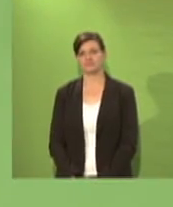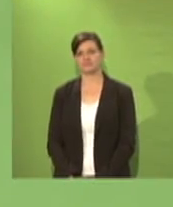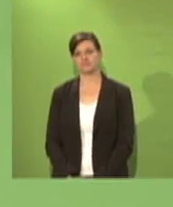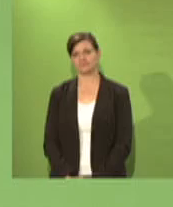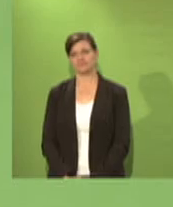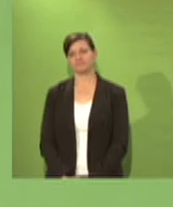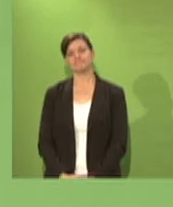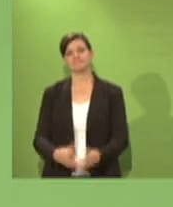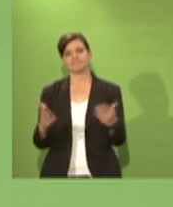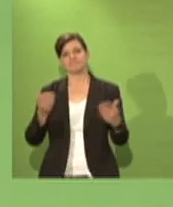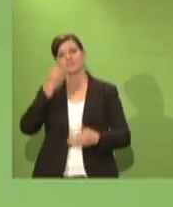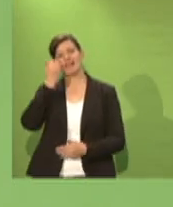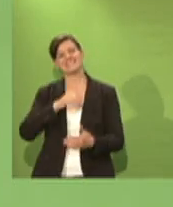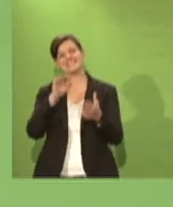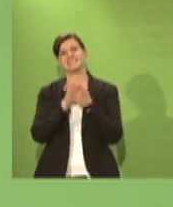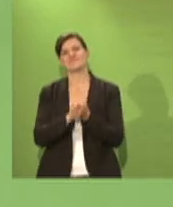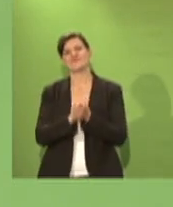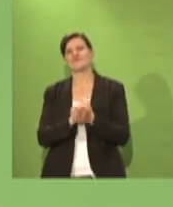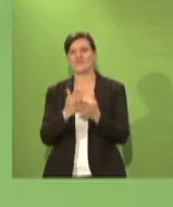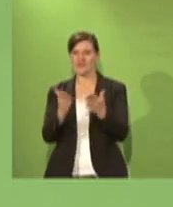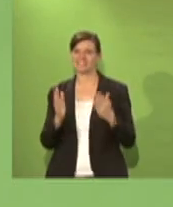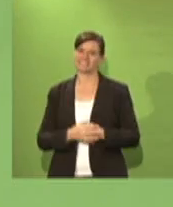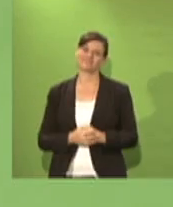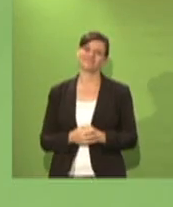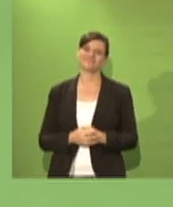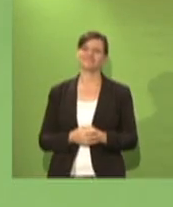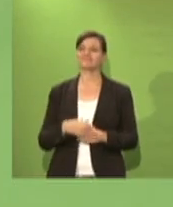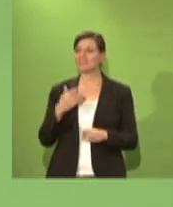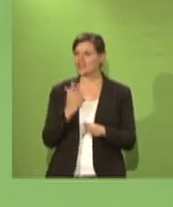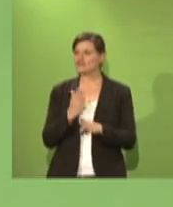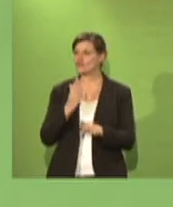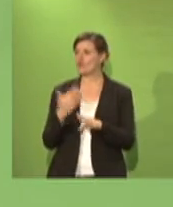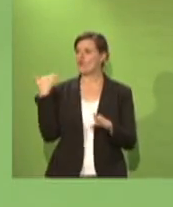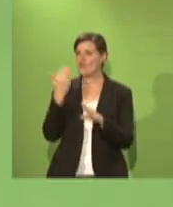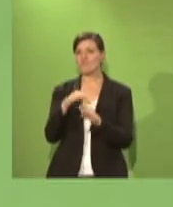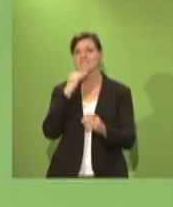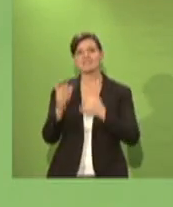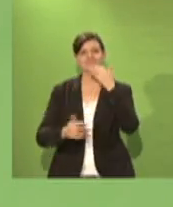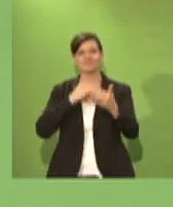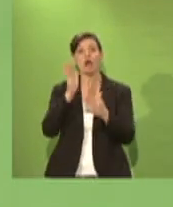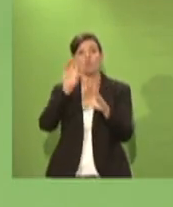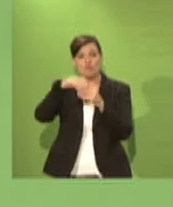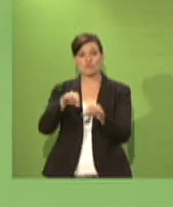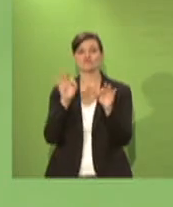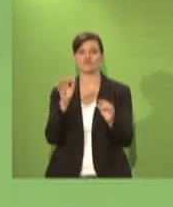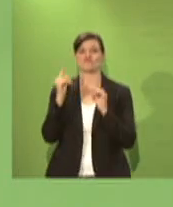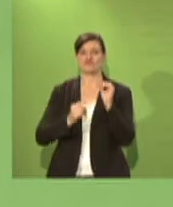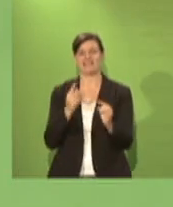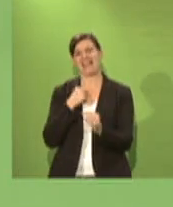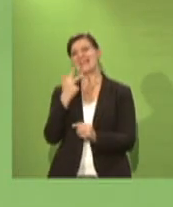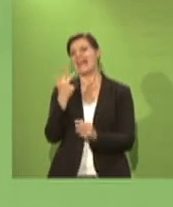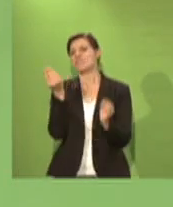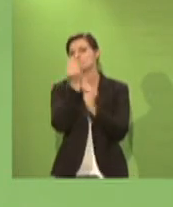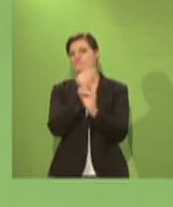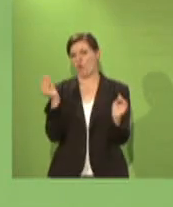So. Ja, liebe Freundinnen und Freunde, es ist schon eine Menge gesagt worden, vieles Gute gesagt worden. Und ich habe 3 Botschaften